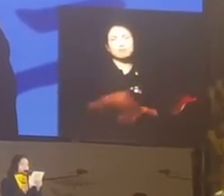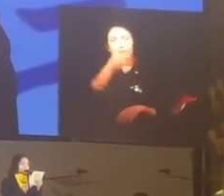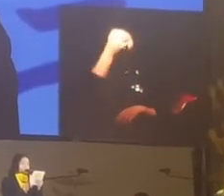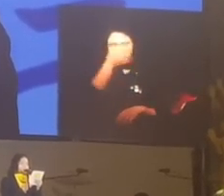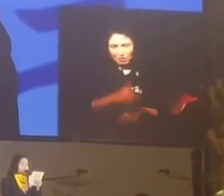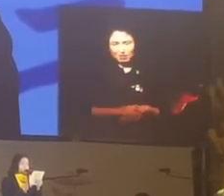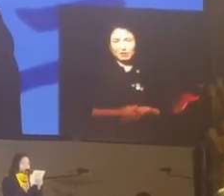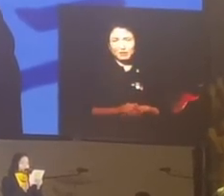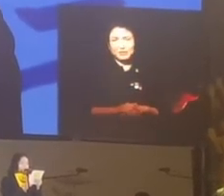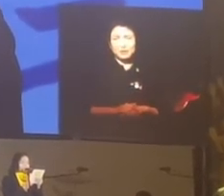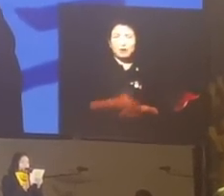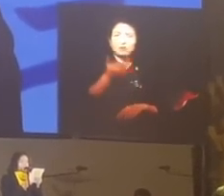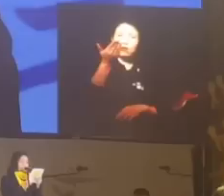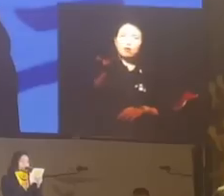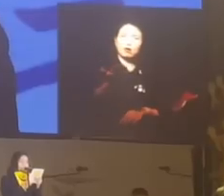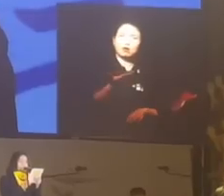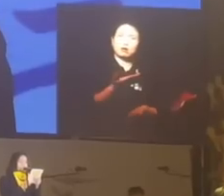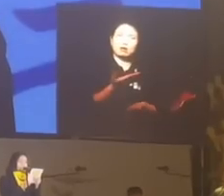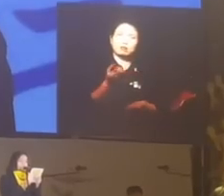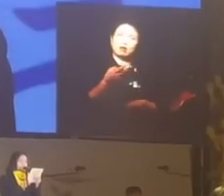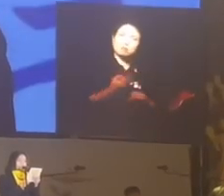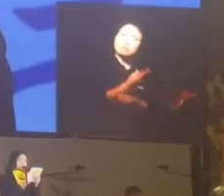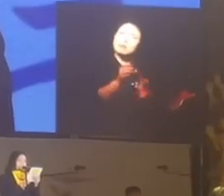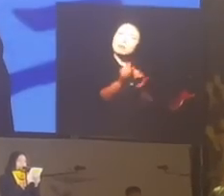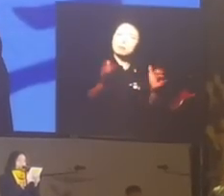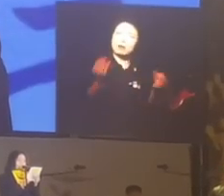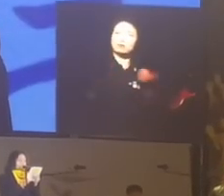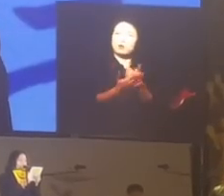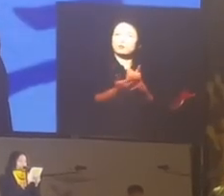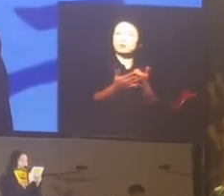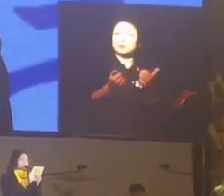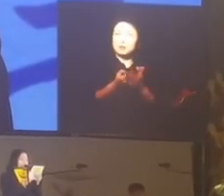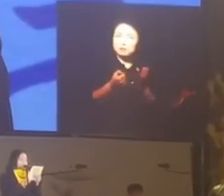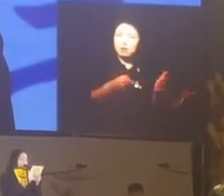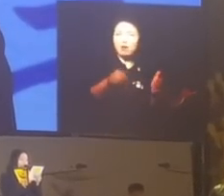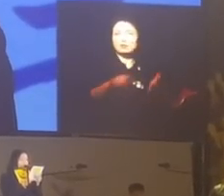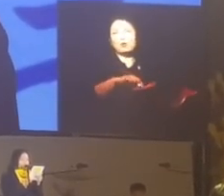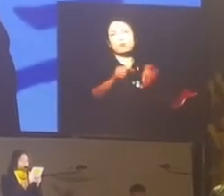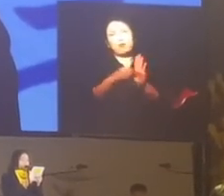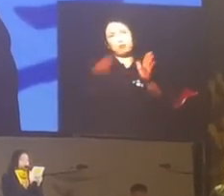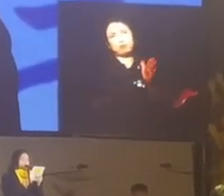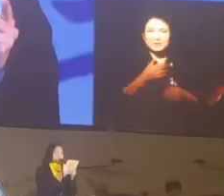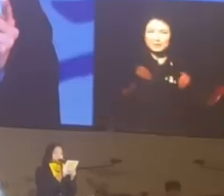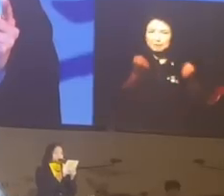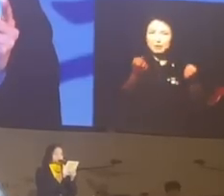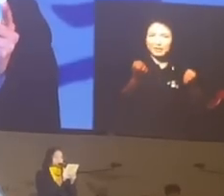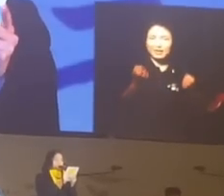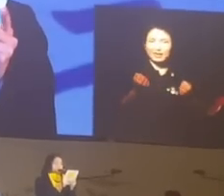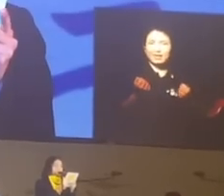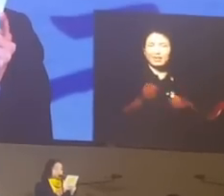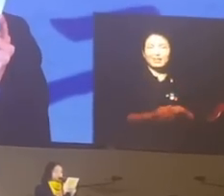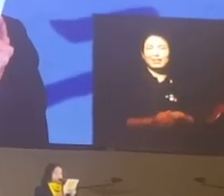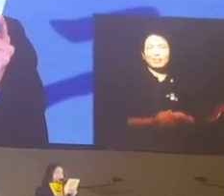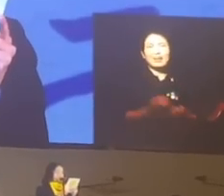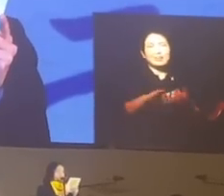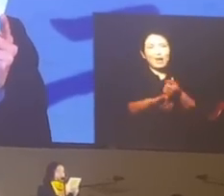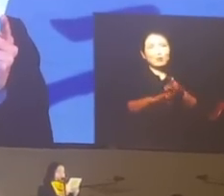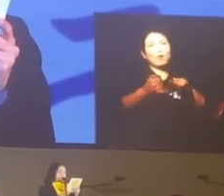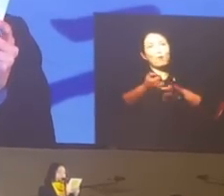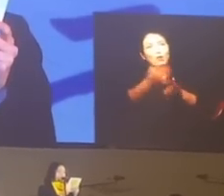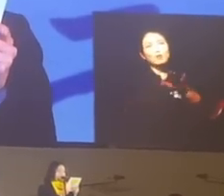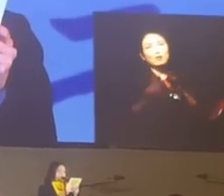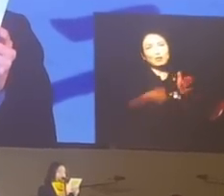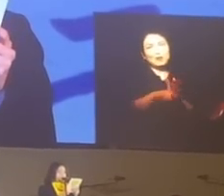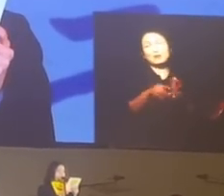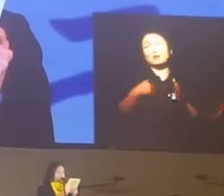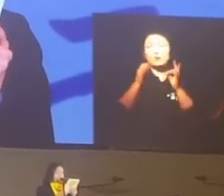많은 이들이 도와준 덕분에 이만큼 해낼 수 있었으니 앞으로 지치지 않고 힘내. 꼭 지킬 수 있게